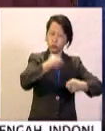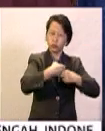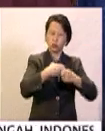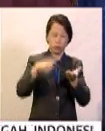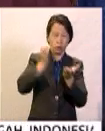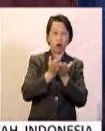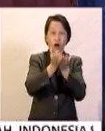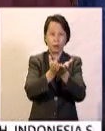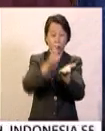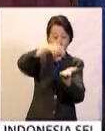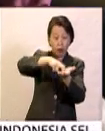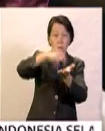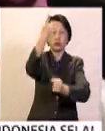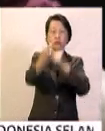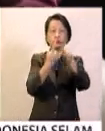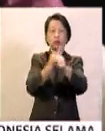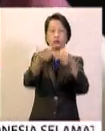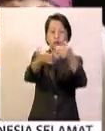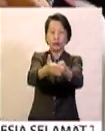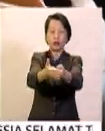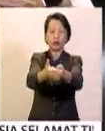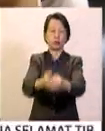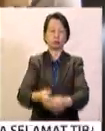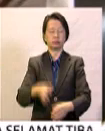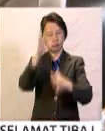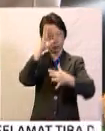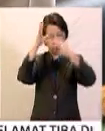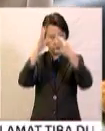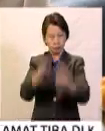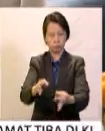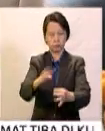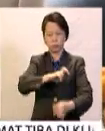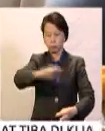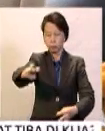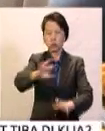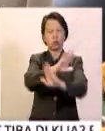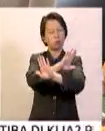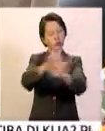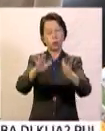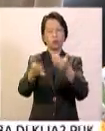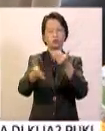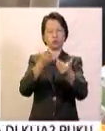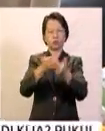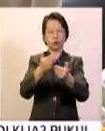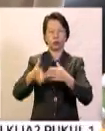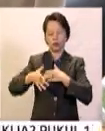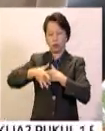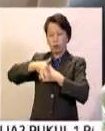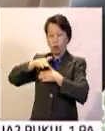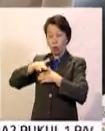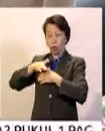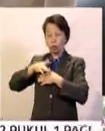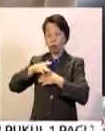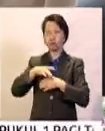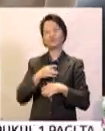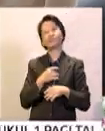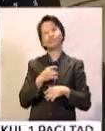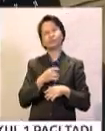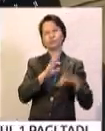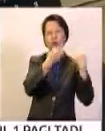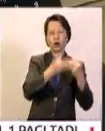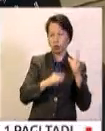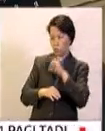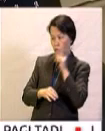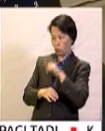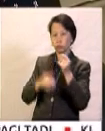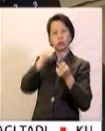nak sampai ke sana. Keputusan melakukan pengembaraan ini bukan mudah. Malah pada awalnya tidak dipersetujui keluarga.